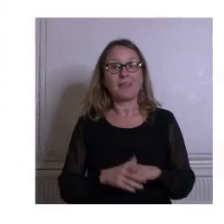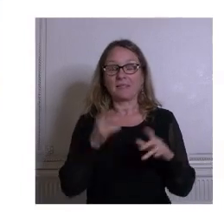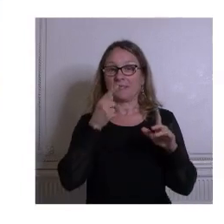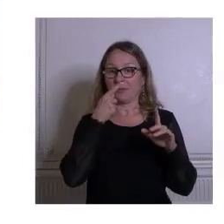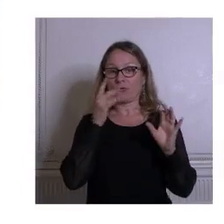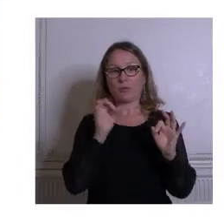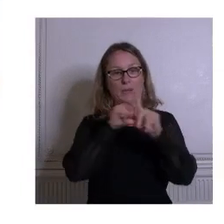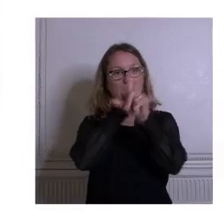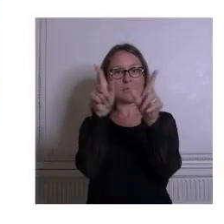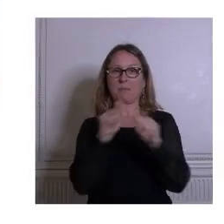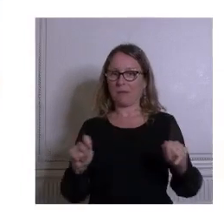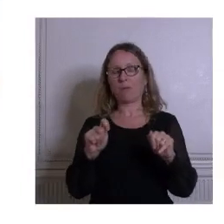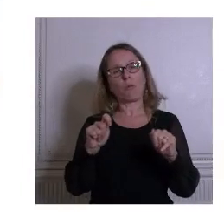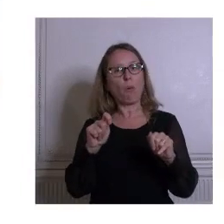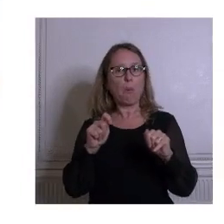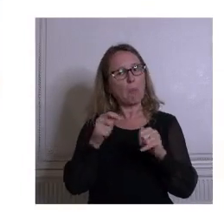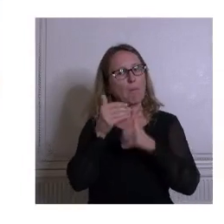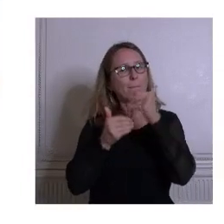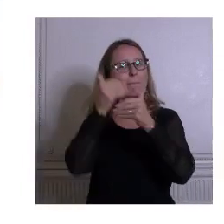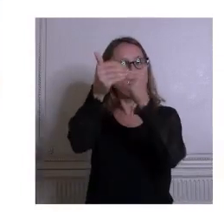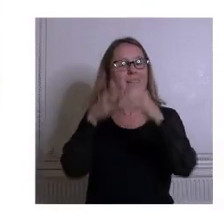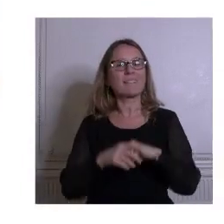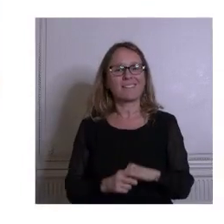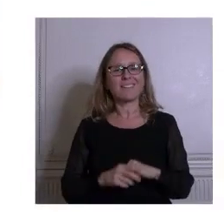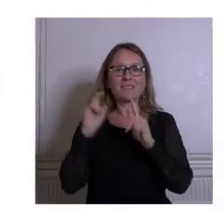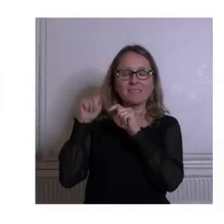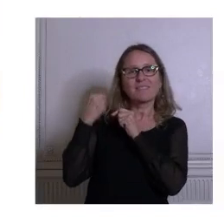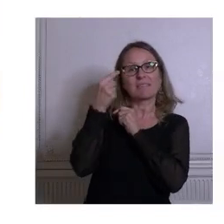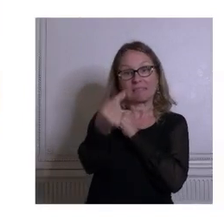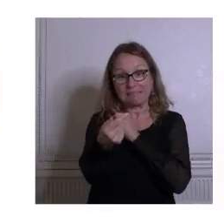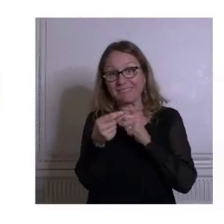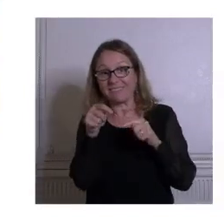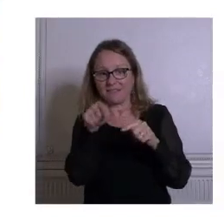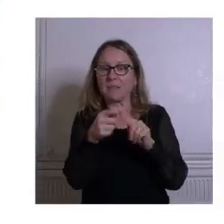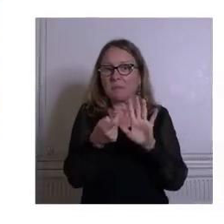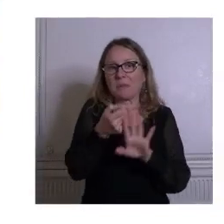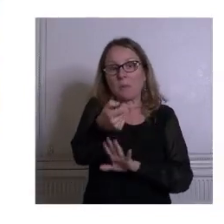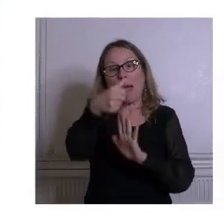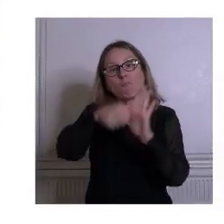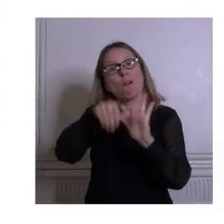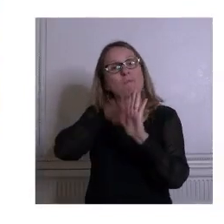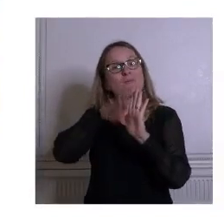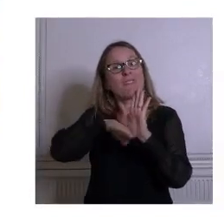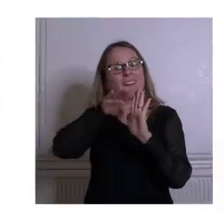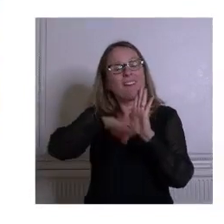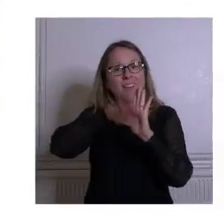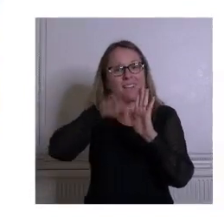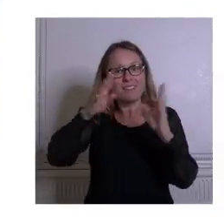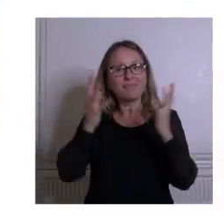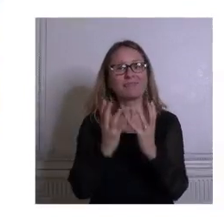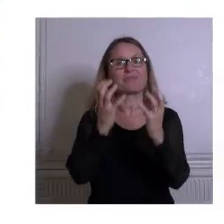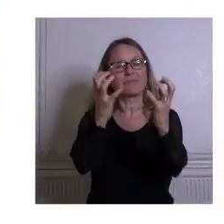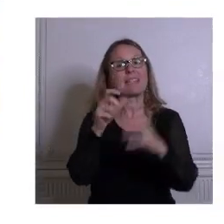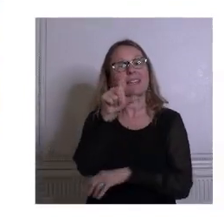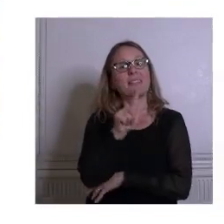On me pose une question, on a le droit d'avoir à faire un peu d'humour à partir du moment où c'est respectueux. Et je voudrais juste rappeler que je me suis engagé auprès de Denise à planter moins de